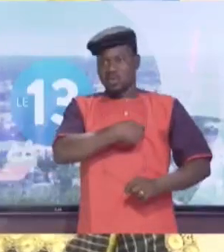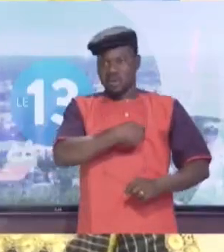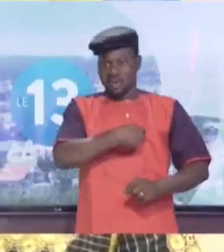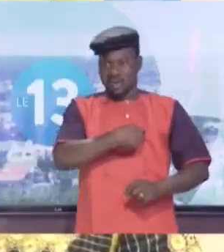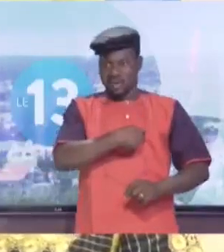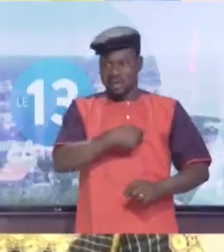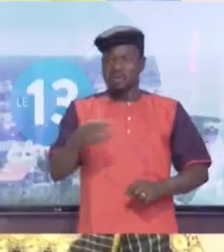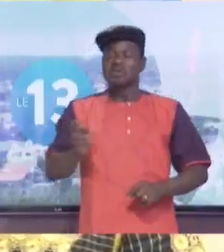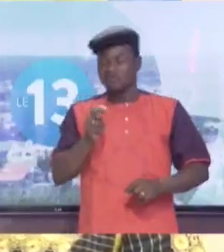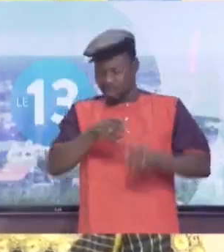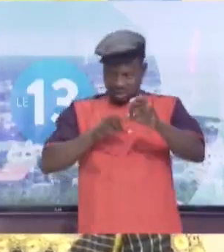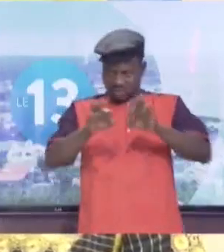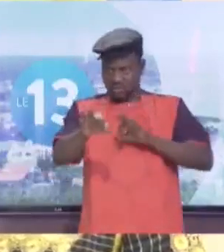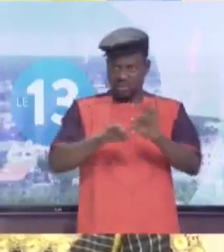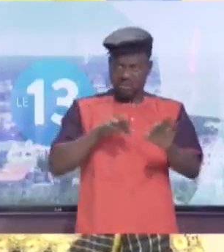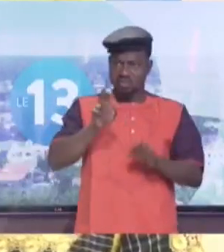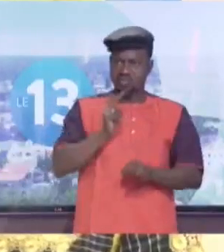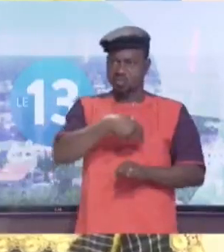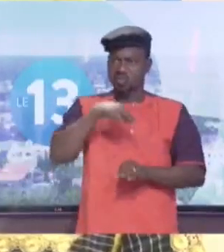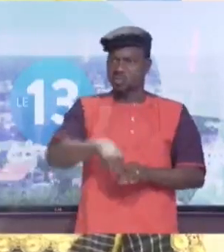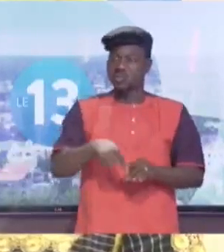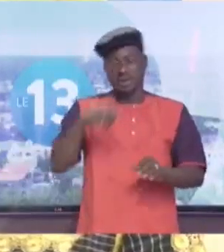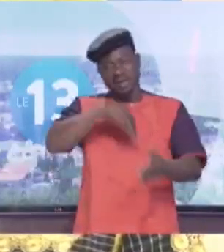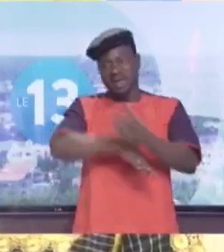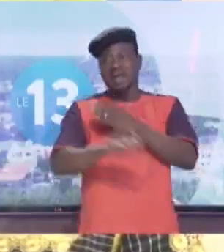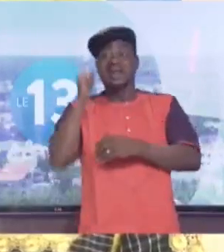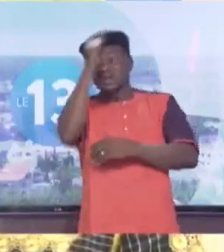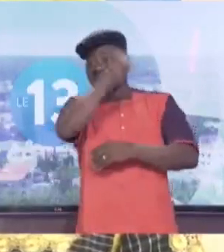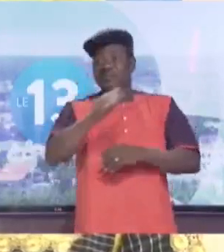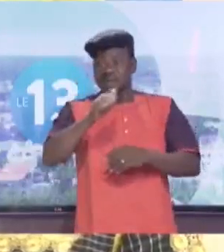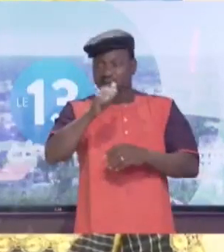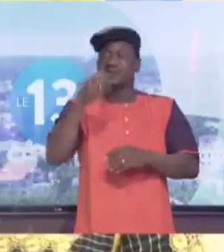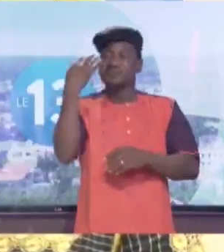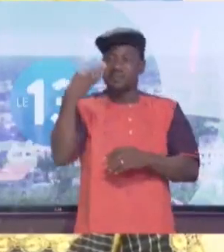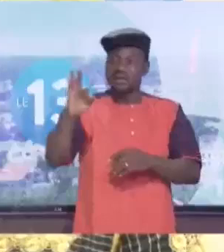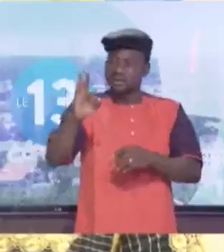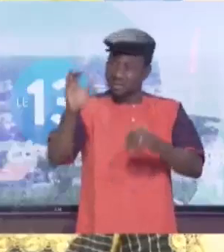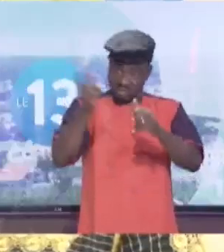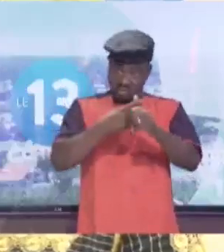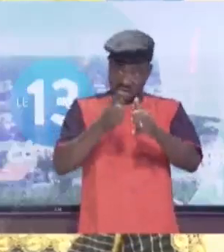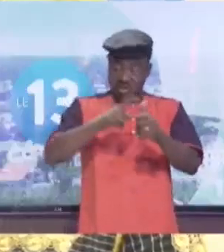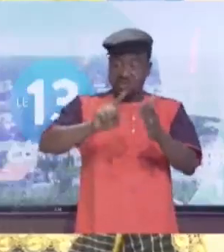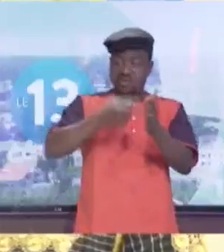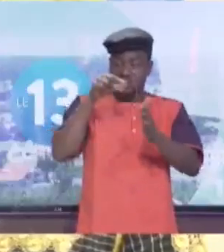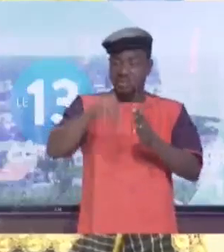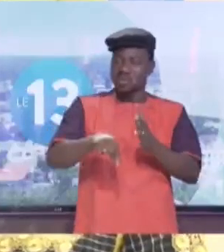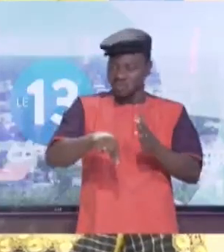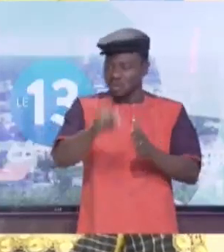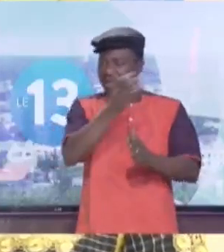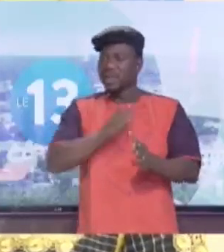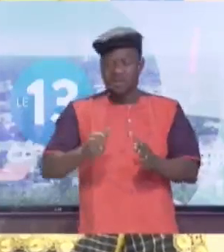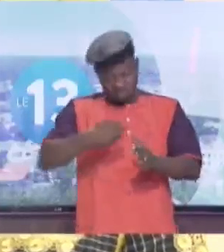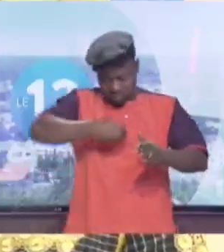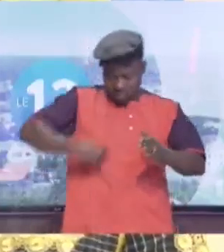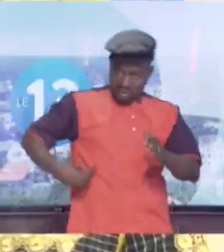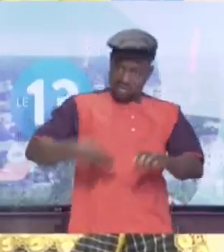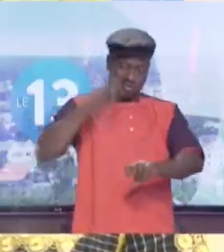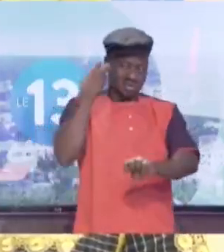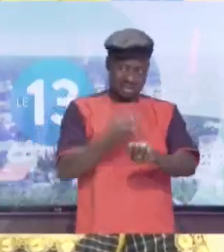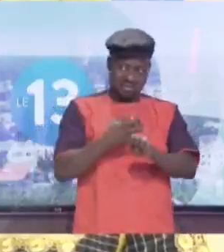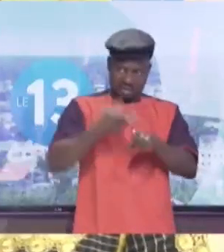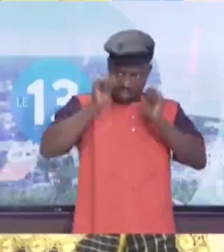réaliser. Ils nous ont expliqué qu'en Afrique francophone, c'est la première fois qu'une telle opération complexe a pu se